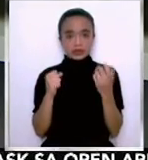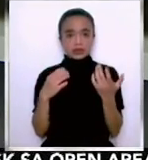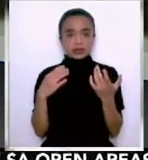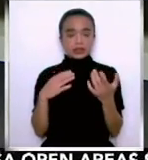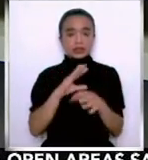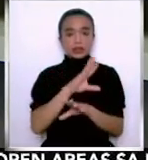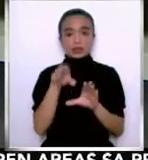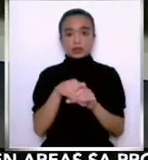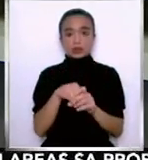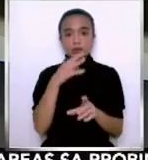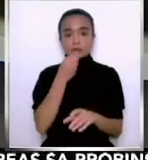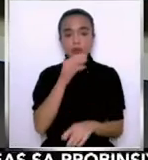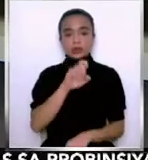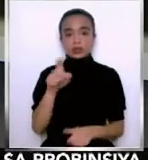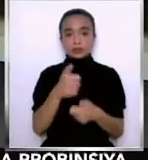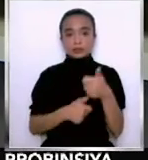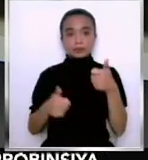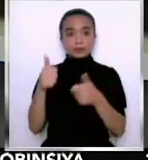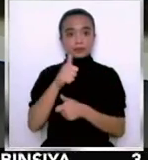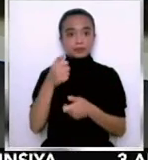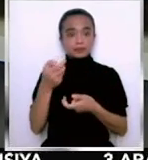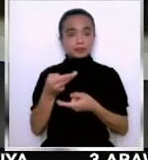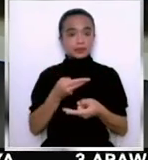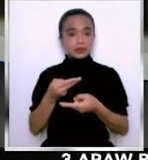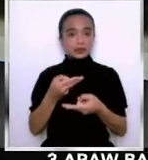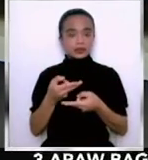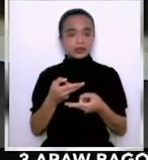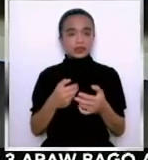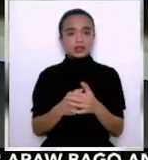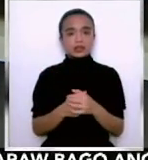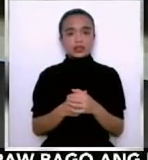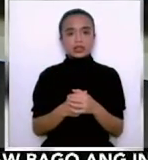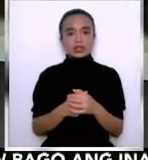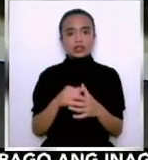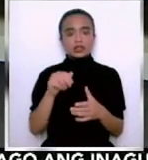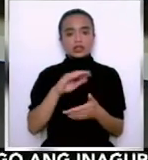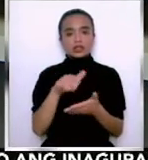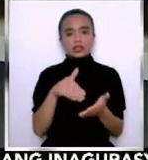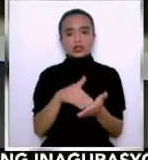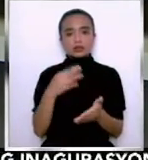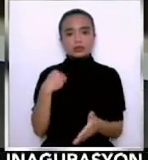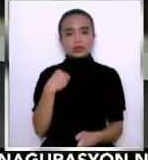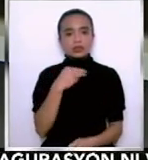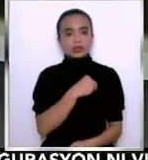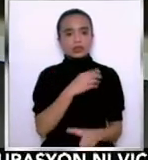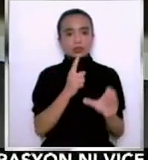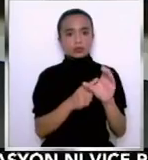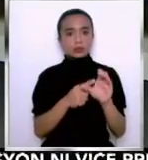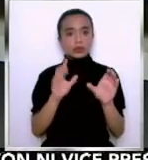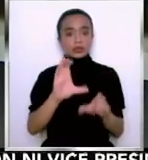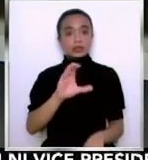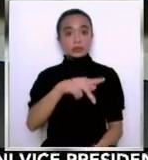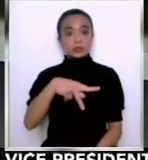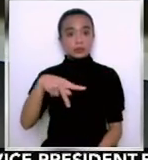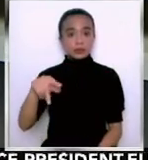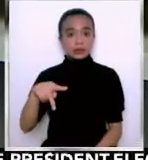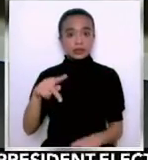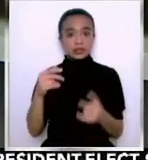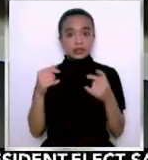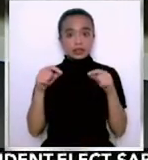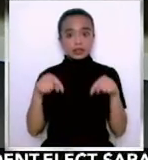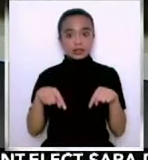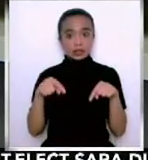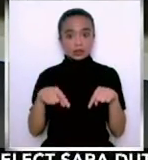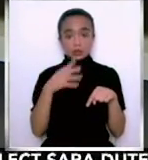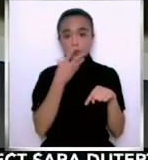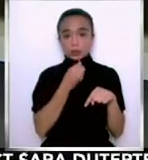dating chief negotiator ng National Democratic Front at Central Committee member ng Communist Party of the Philippines ngayong si